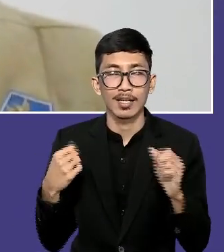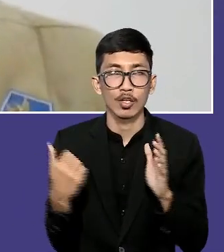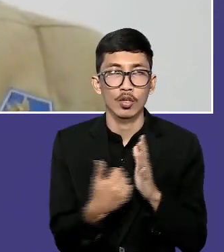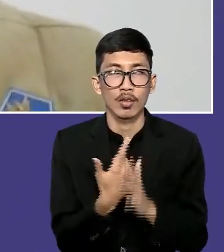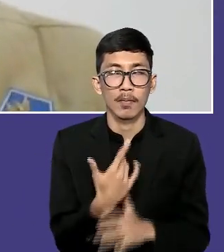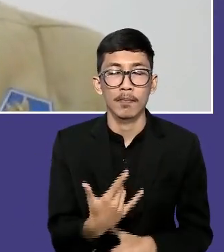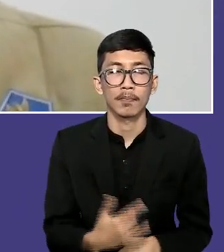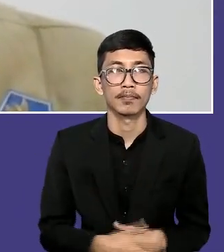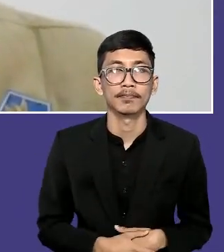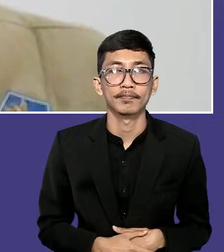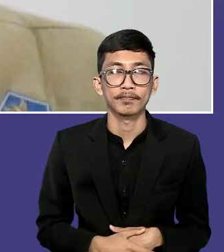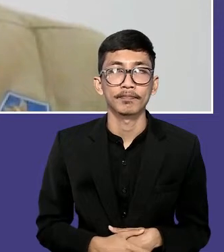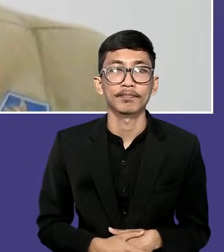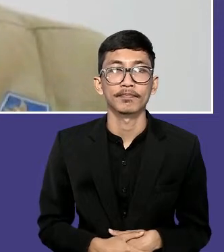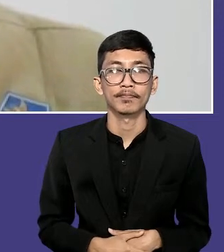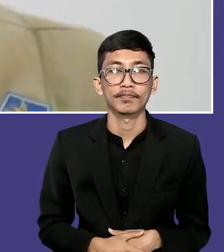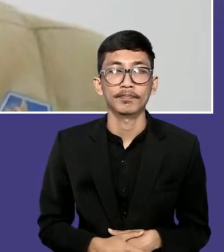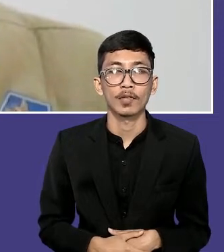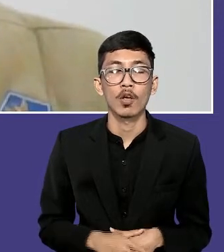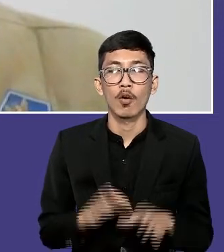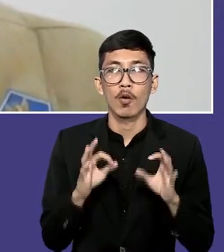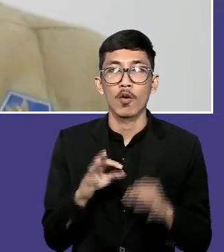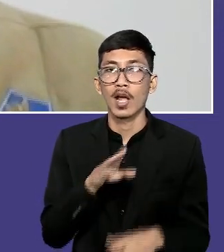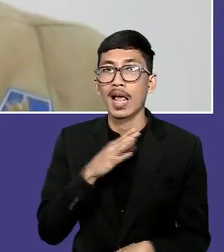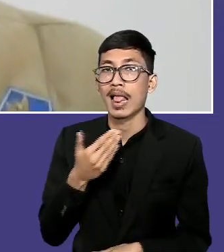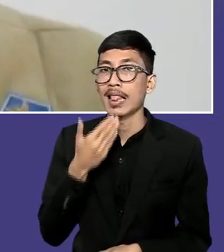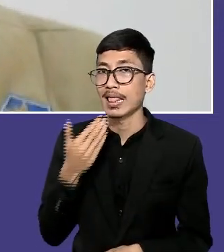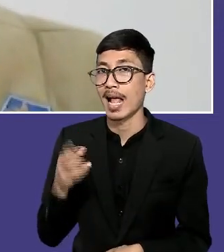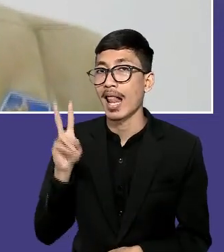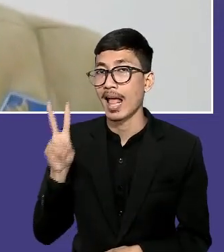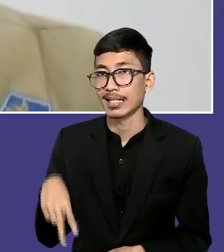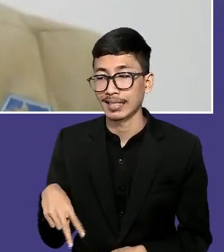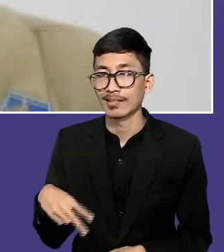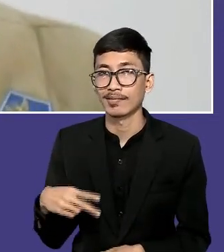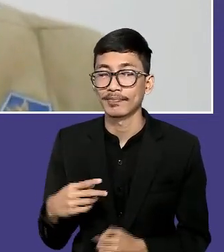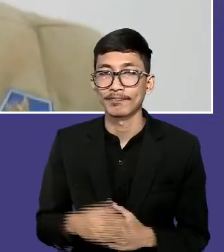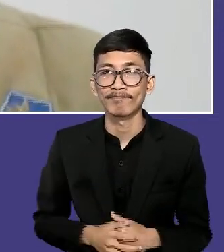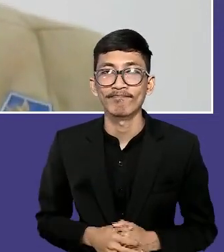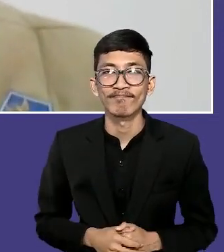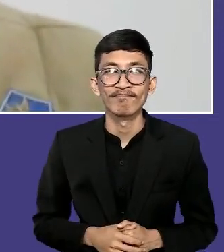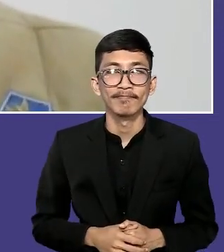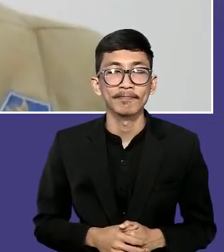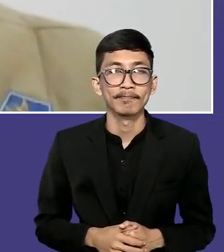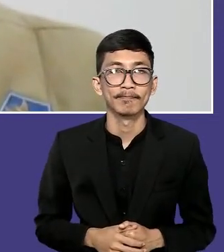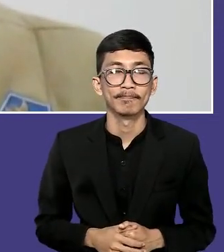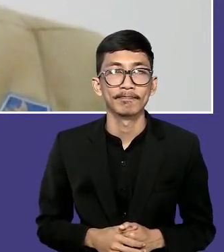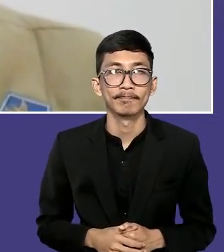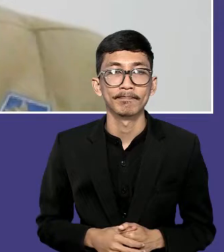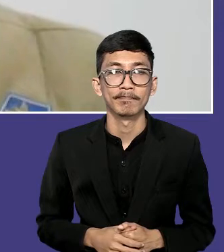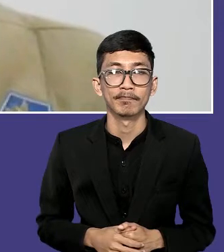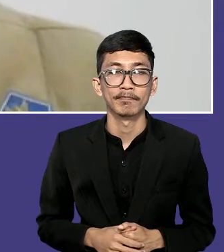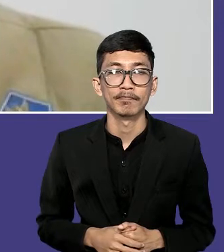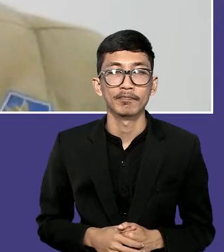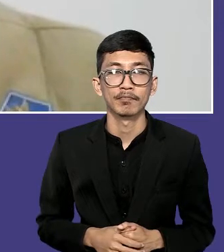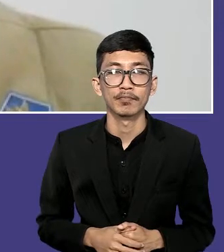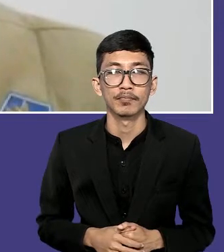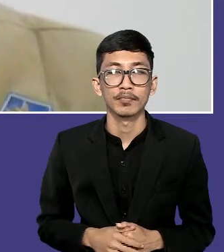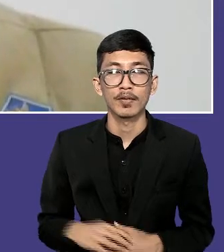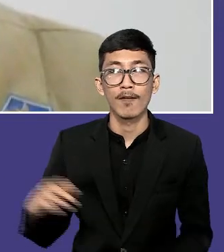nampaknya ini juga bisa menjadi satu hal yang diperhatikan menjadi perhatian dari masyarakat adalah bagaimana sebetulnya